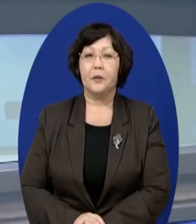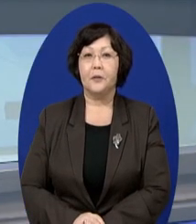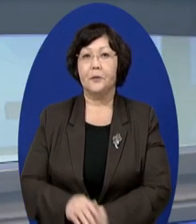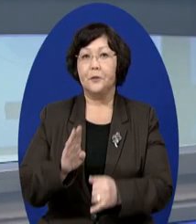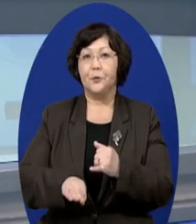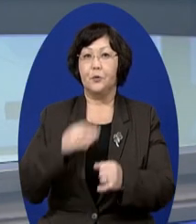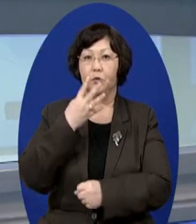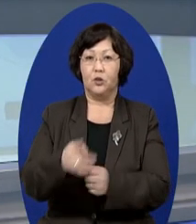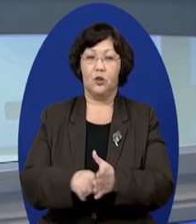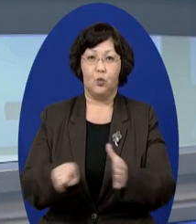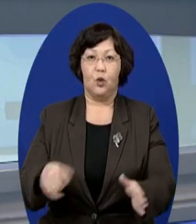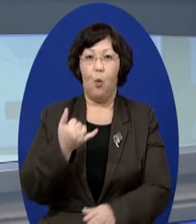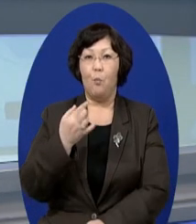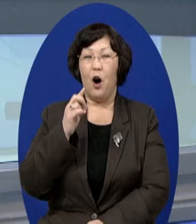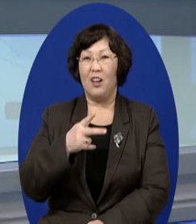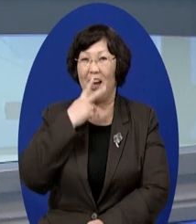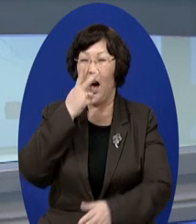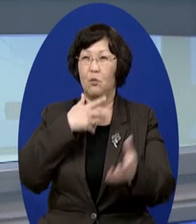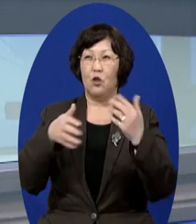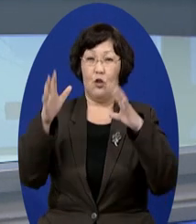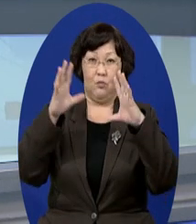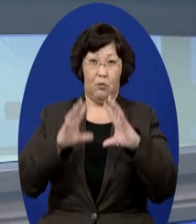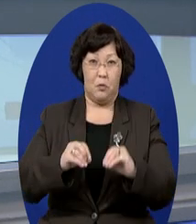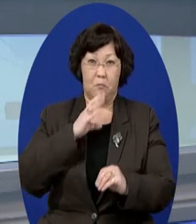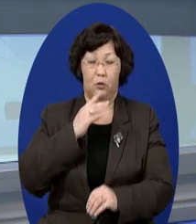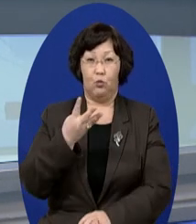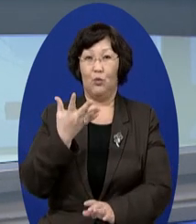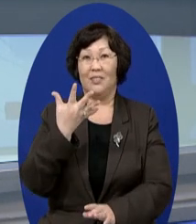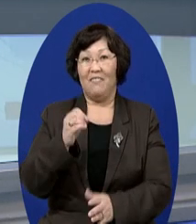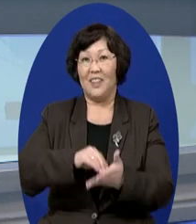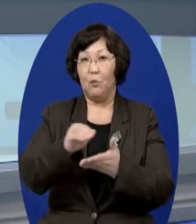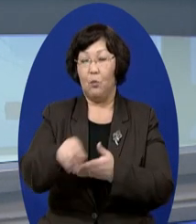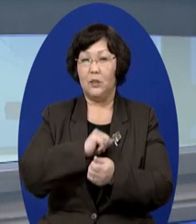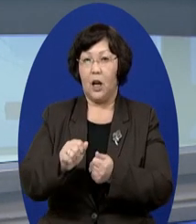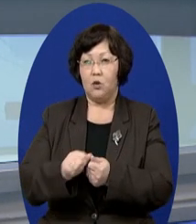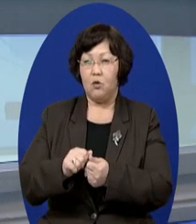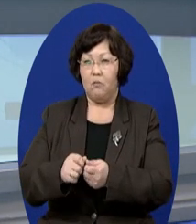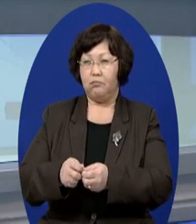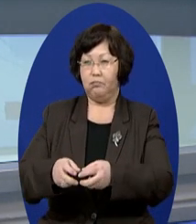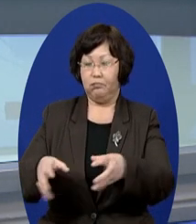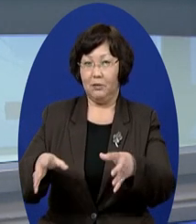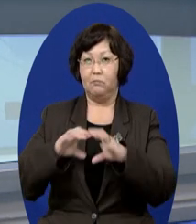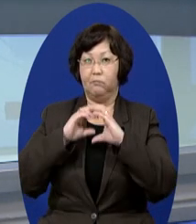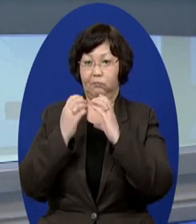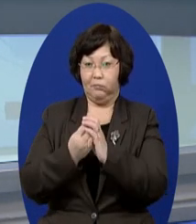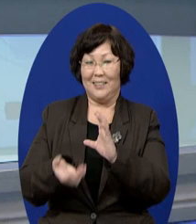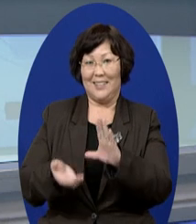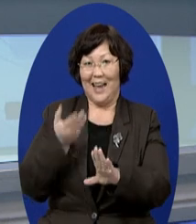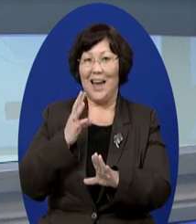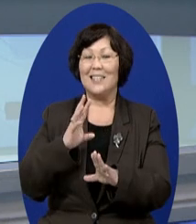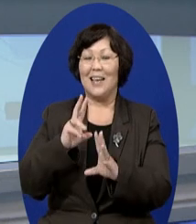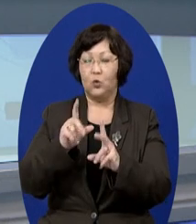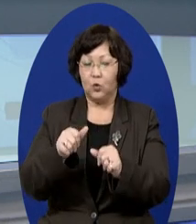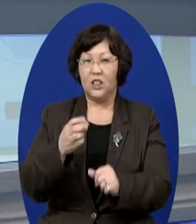Сүүлийн 4 жилд Улаанбаатар хотын агаарын бохирдлыг бууруулахад 450 гаруй тэрбум төгрөг зарцуулсан. Үр дүнд нь сайжруулсан шахмал төлж үйлдвэрлэж агаарын